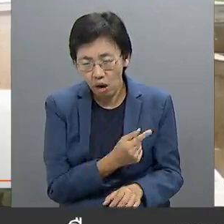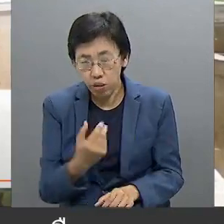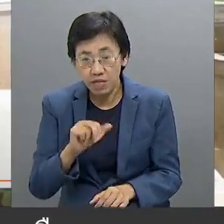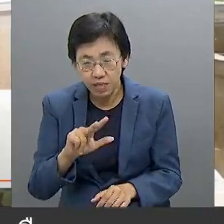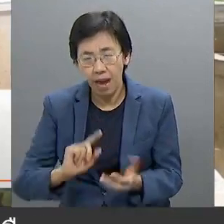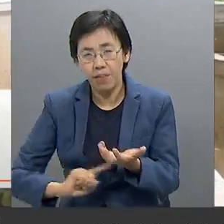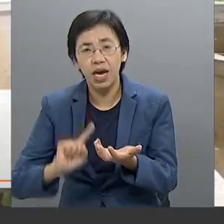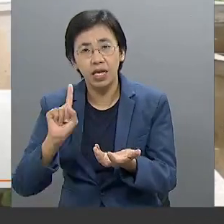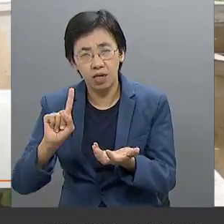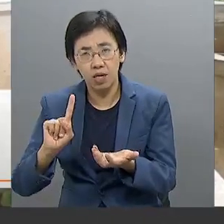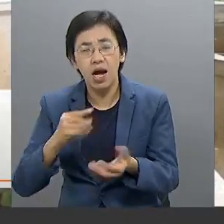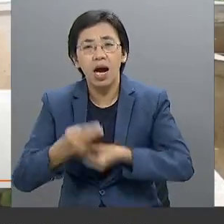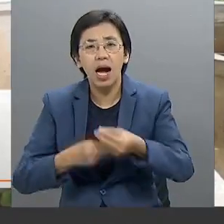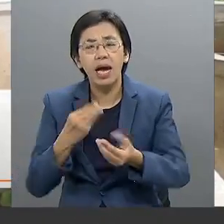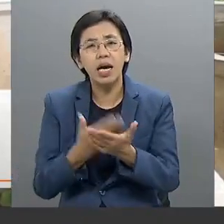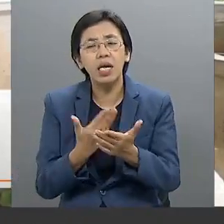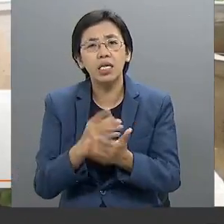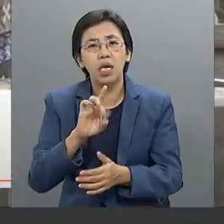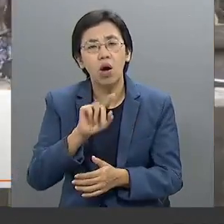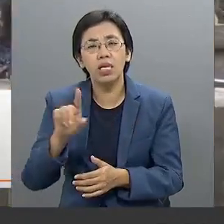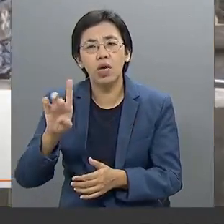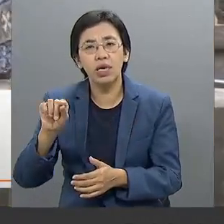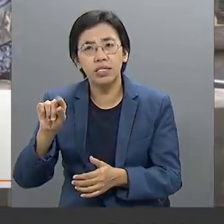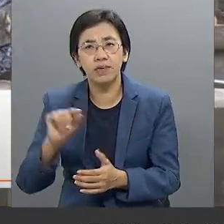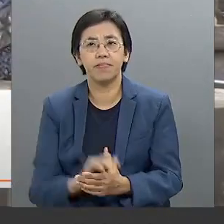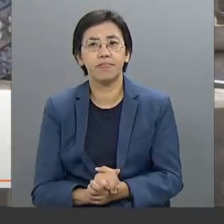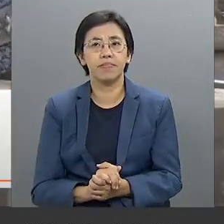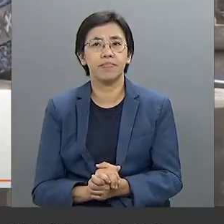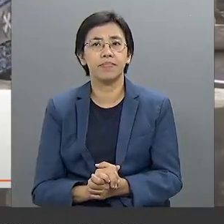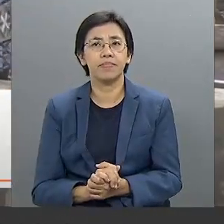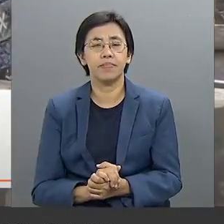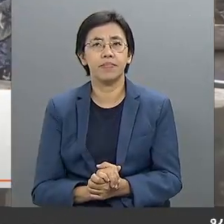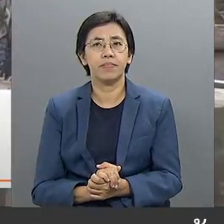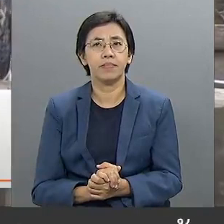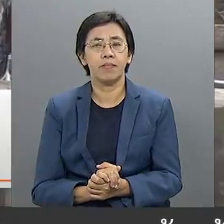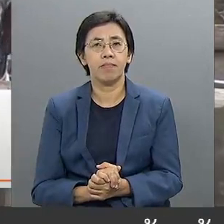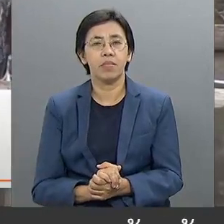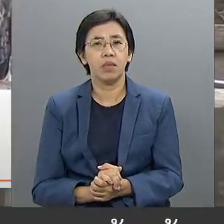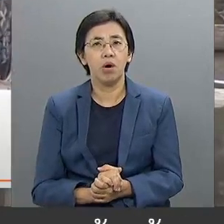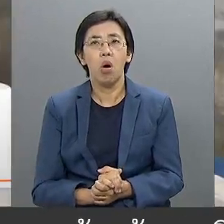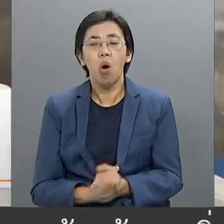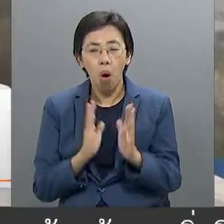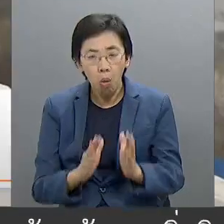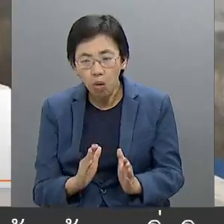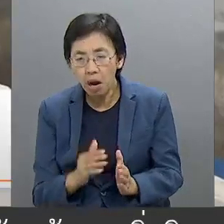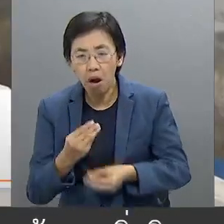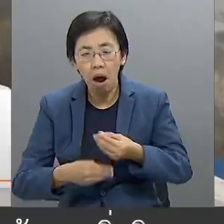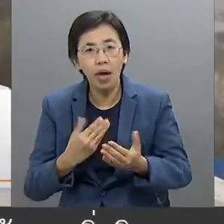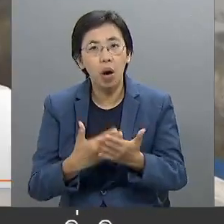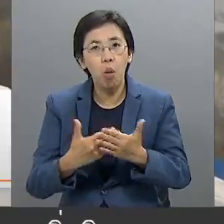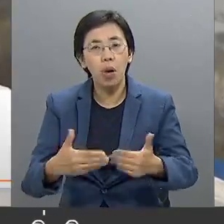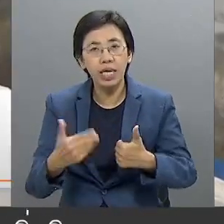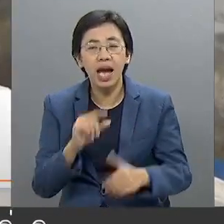มละ 1-120 บาทกันเลยทีเดียวค่ะ ว่าราคาดีคนเลยเลี้ยงกันเยอะไก่เนี่ยหน้าฟาร์มกิโล